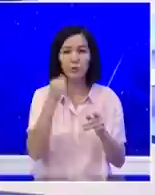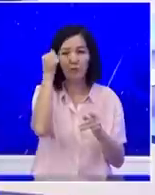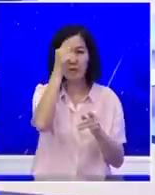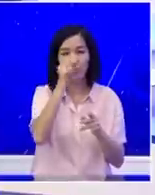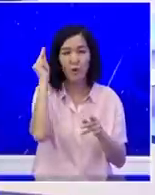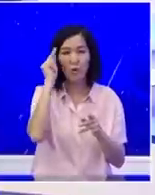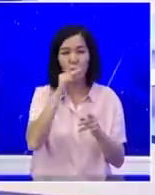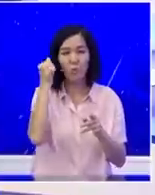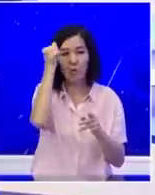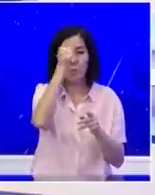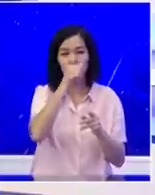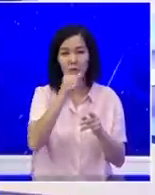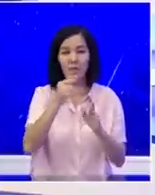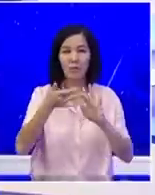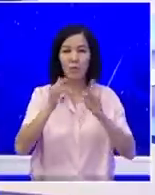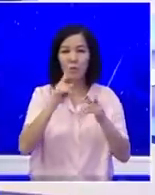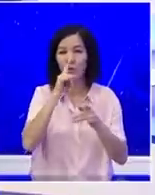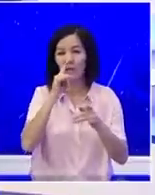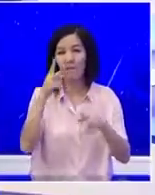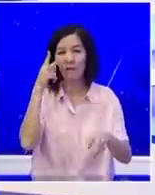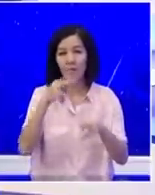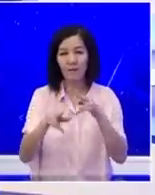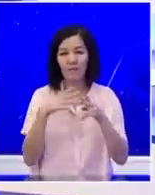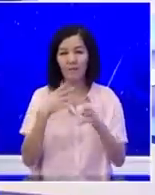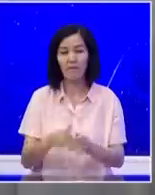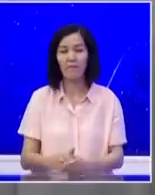2019-2020 оқу жылын онлайн форматта аяқтады.